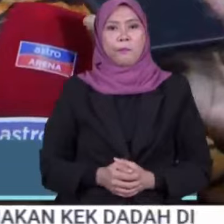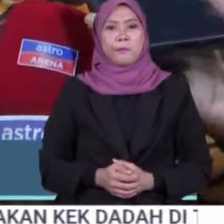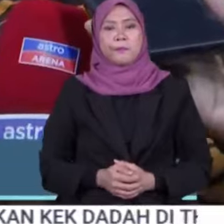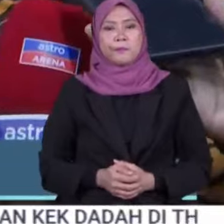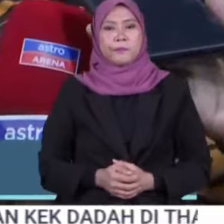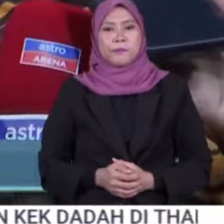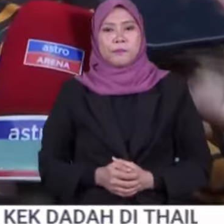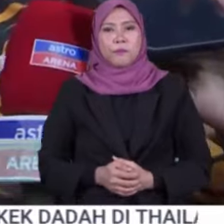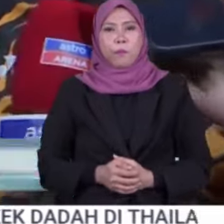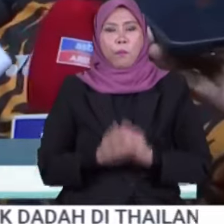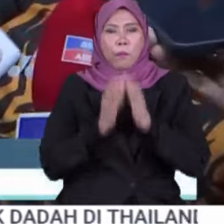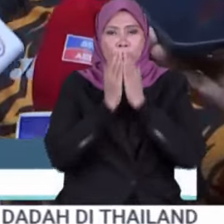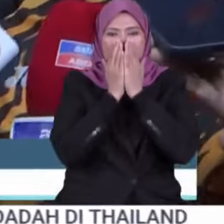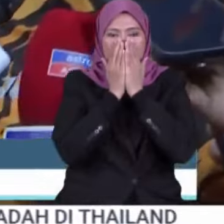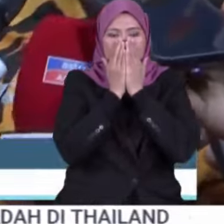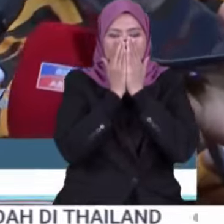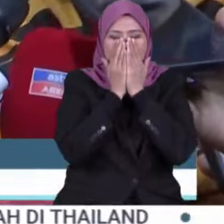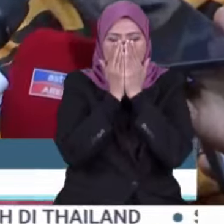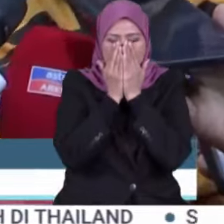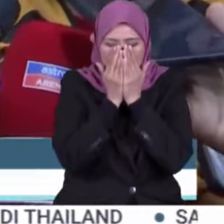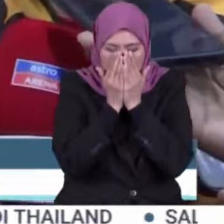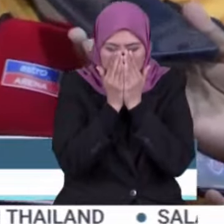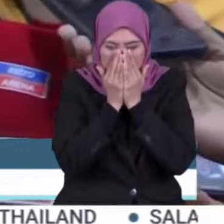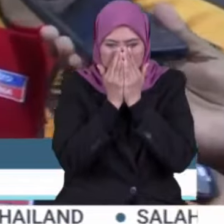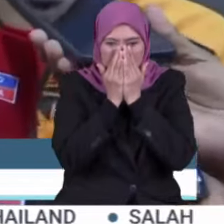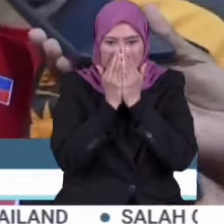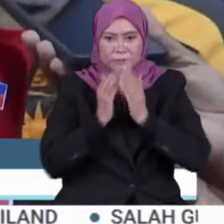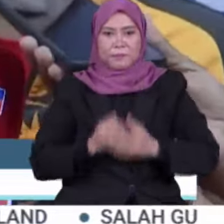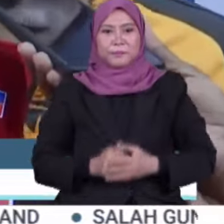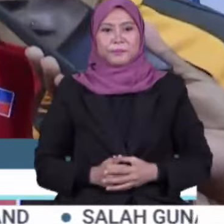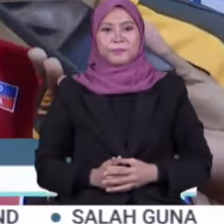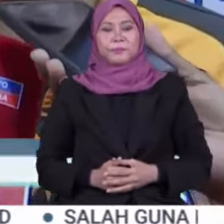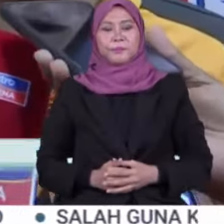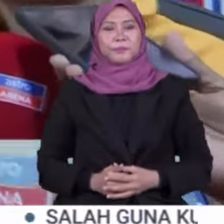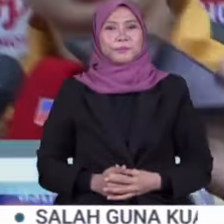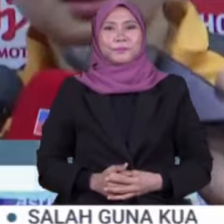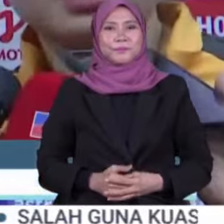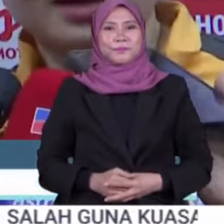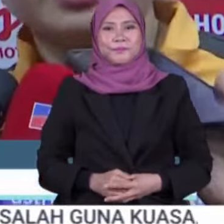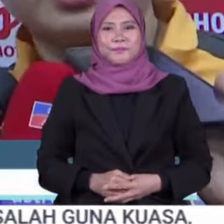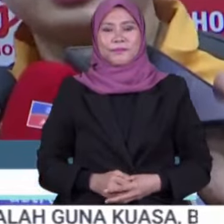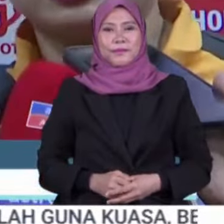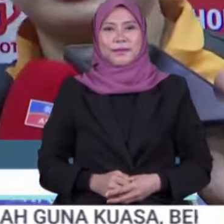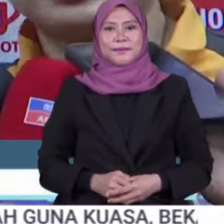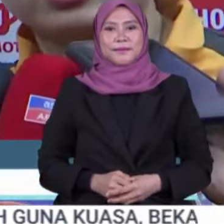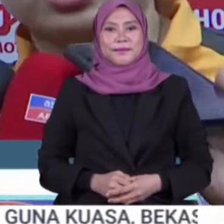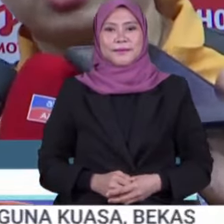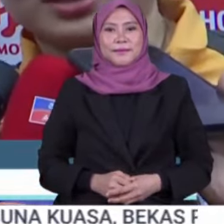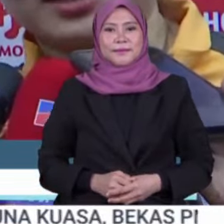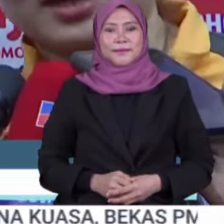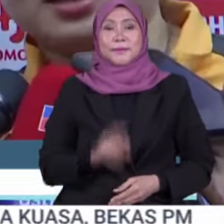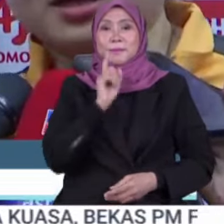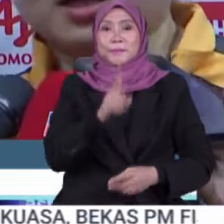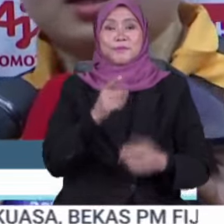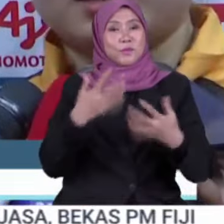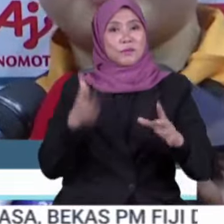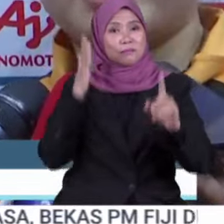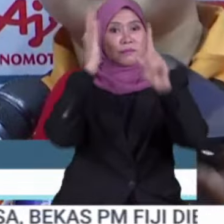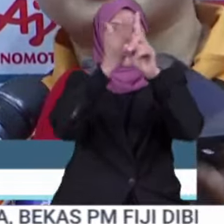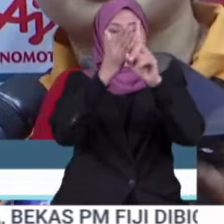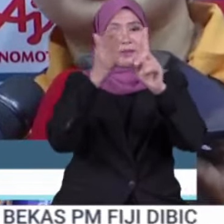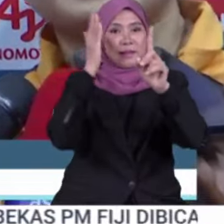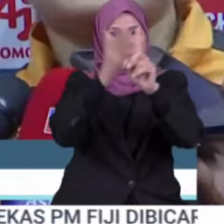Kalau bagi kami lah, saya rasa team saya sudah masuk final. Memang, yeah, it's already reached our target.